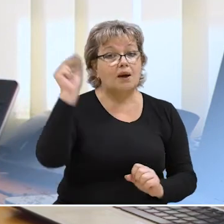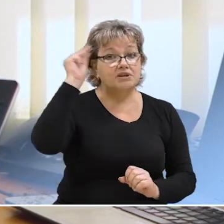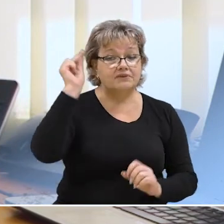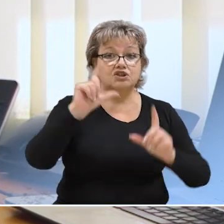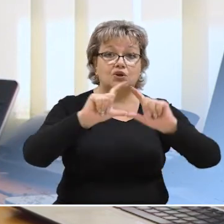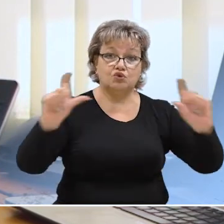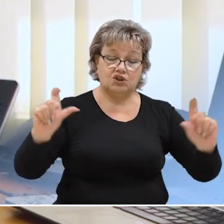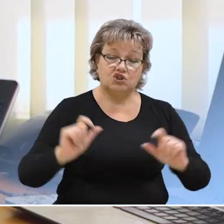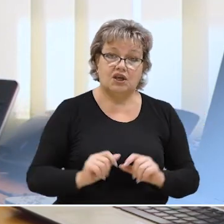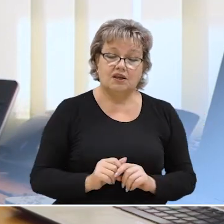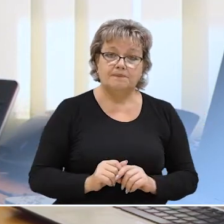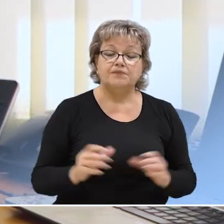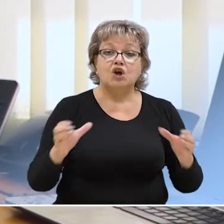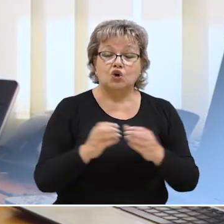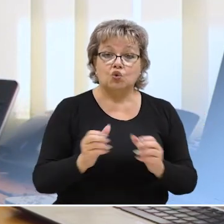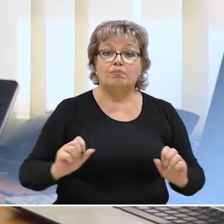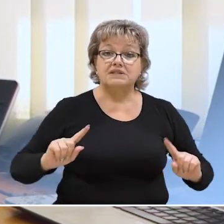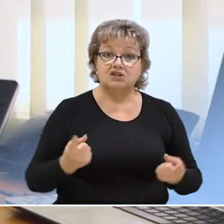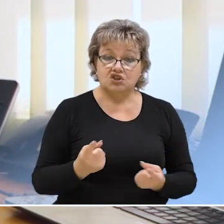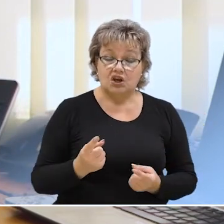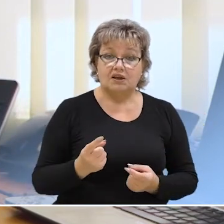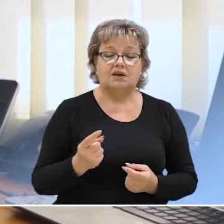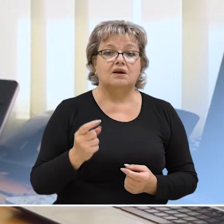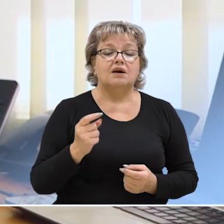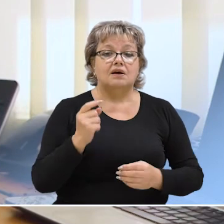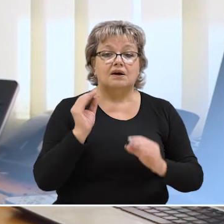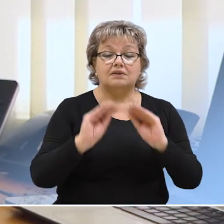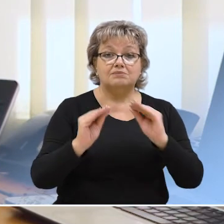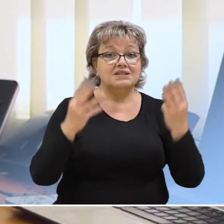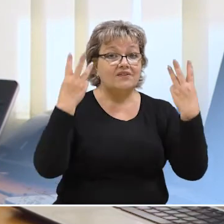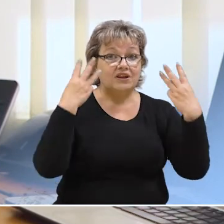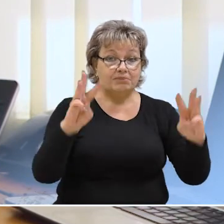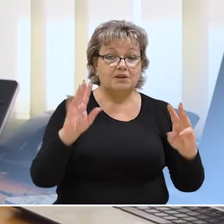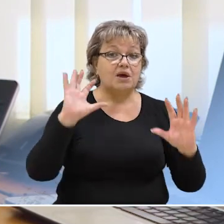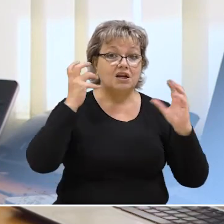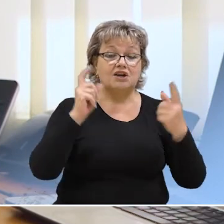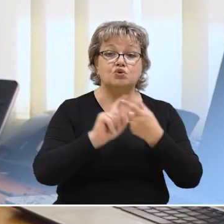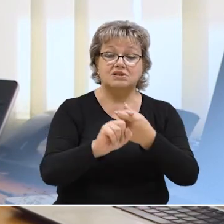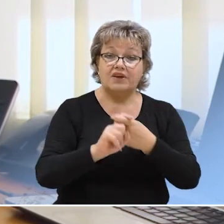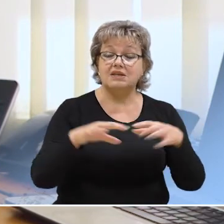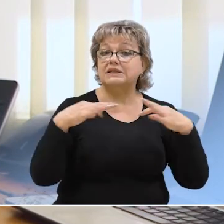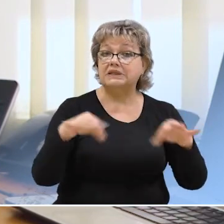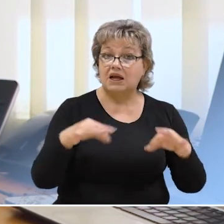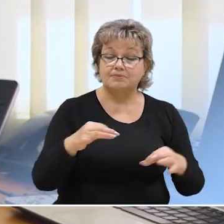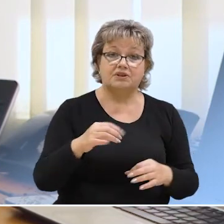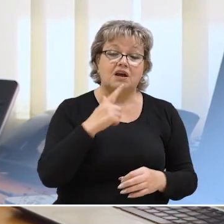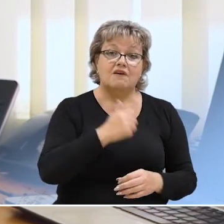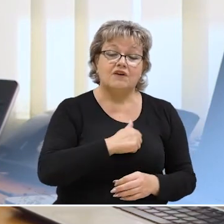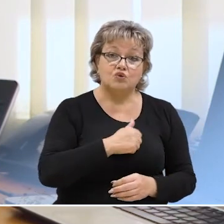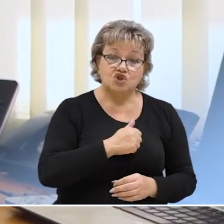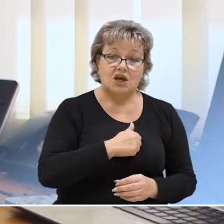по охране образовательных учреждений. Группы задержания вневедомственной охраны оснащены современными средствами радиосвязи,